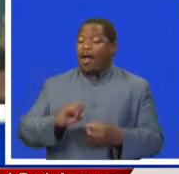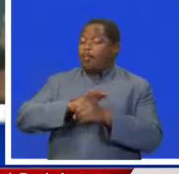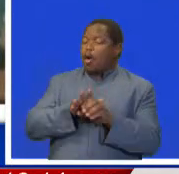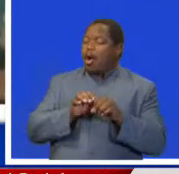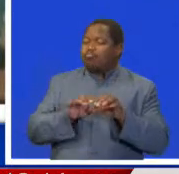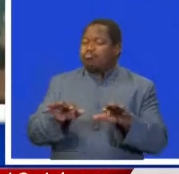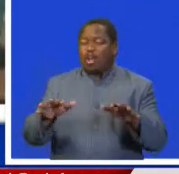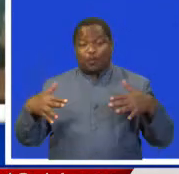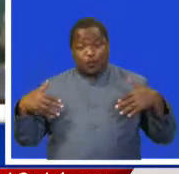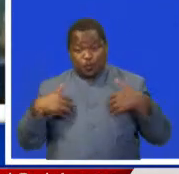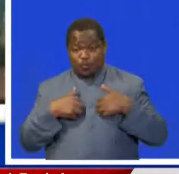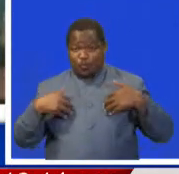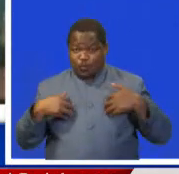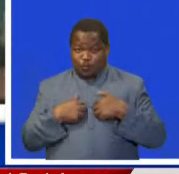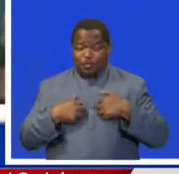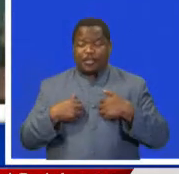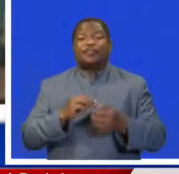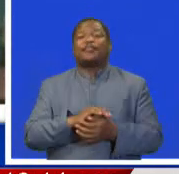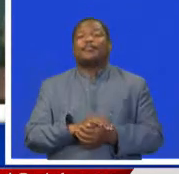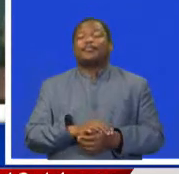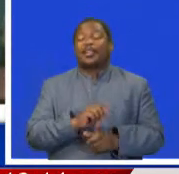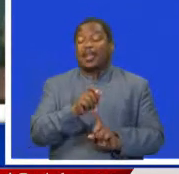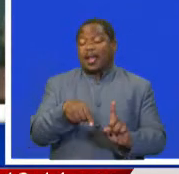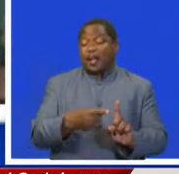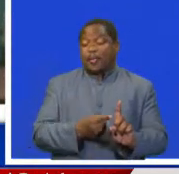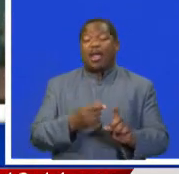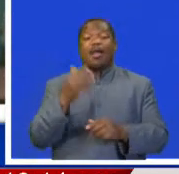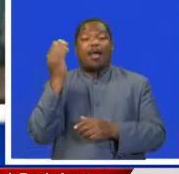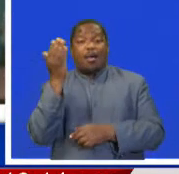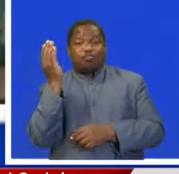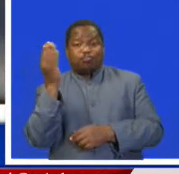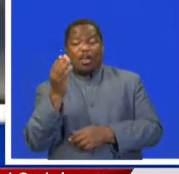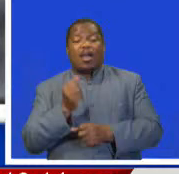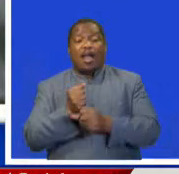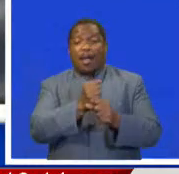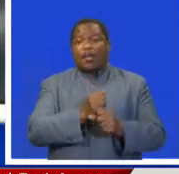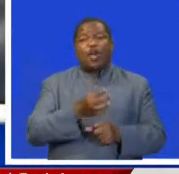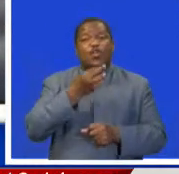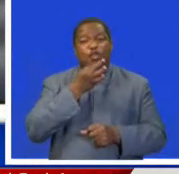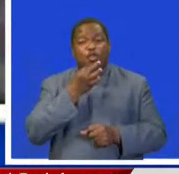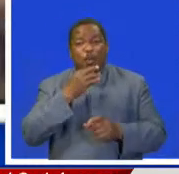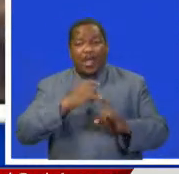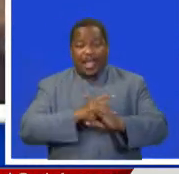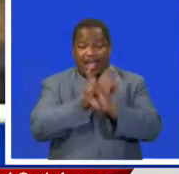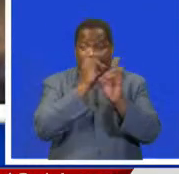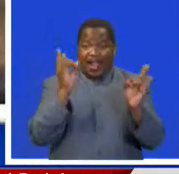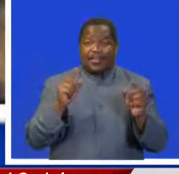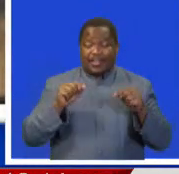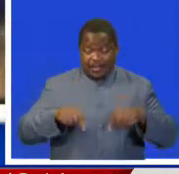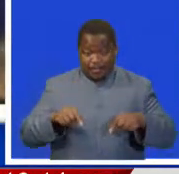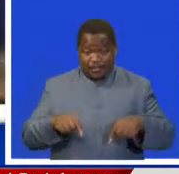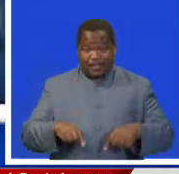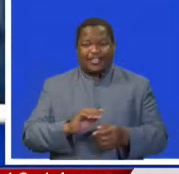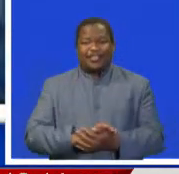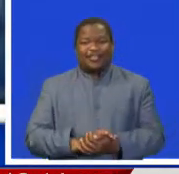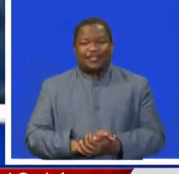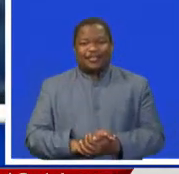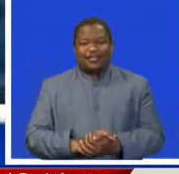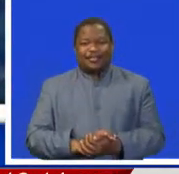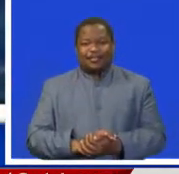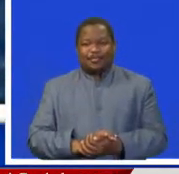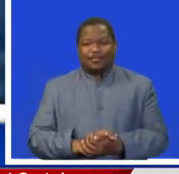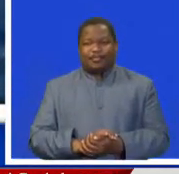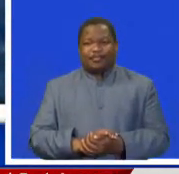lihlelo lokuthuthukisa tindzaba tempilo letithinza abantfu labasha lapha eveni. Lapha-ke sibonile ukuthi i-HIV